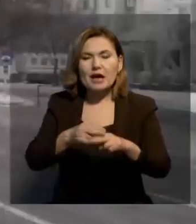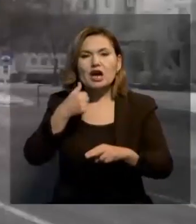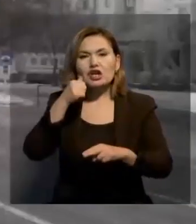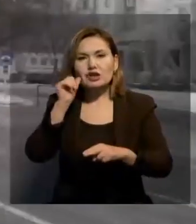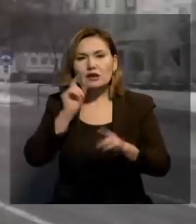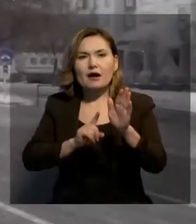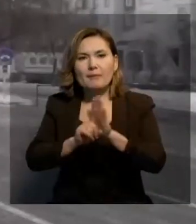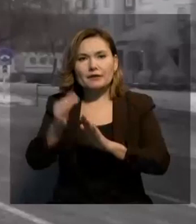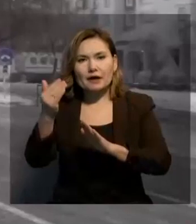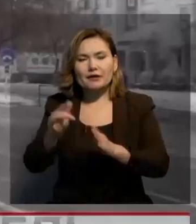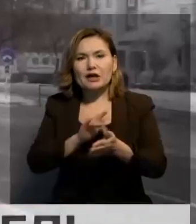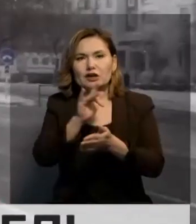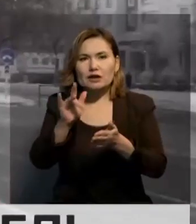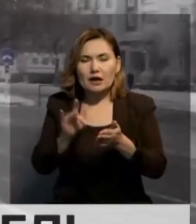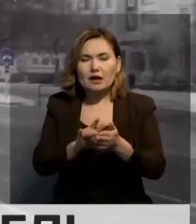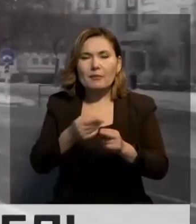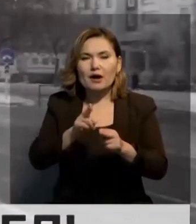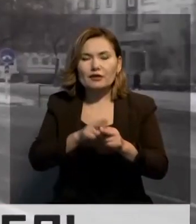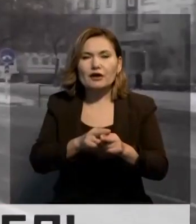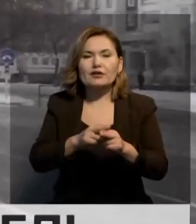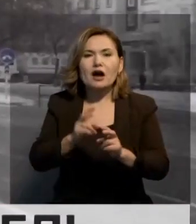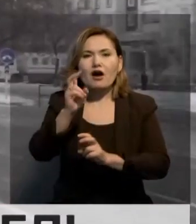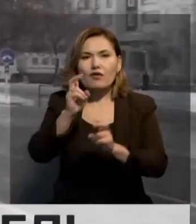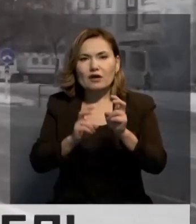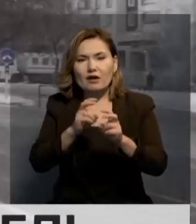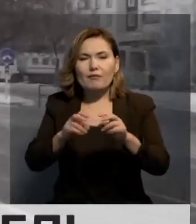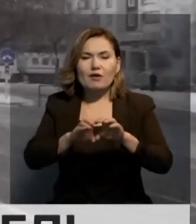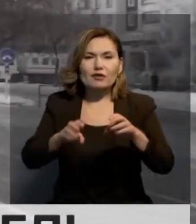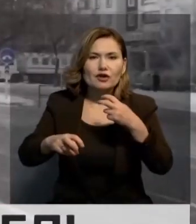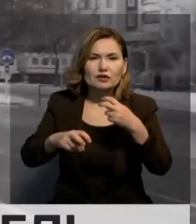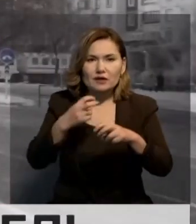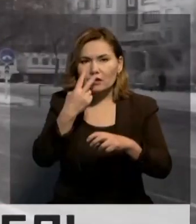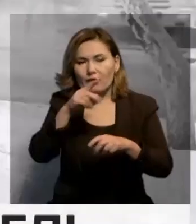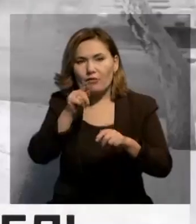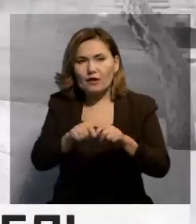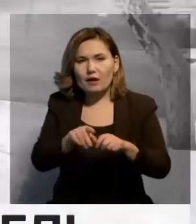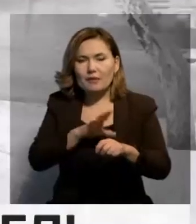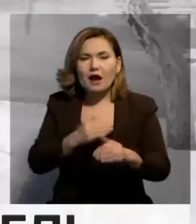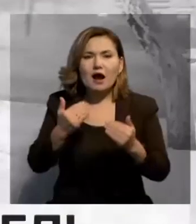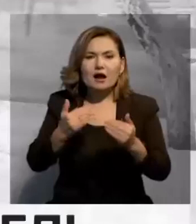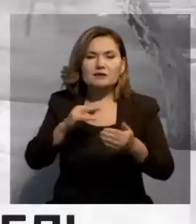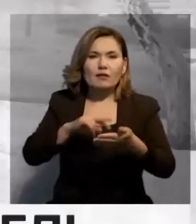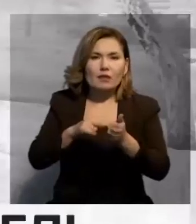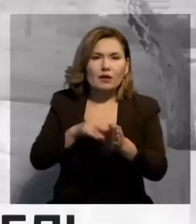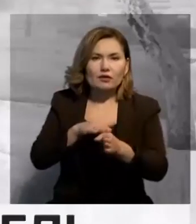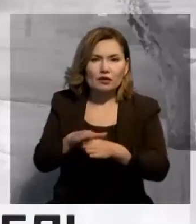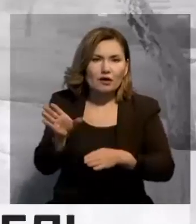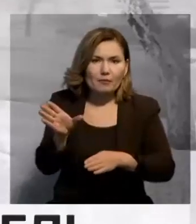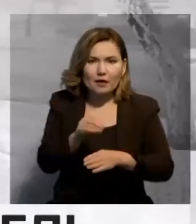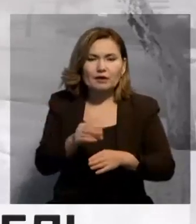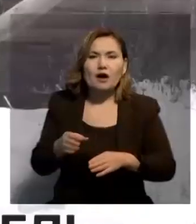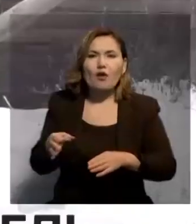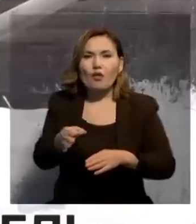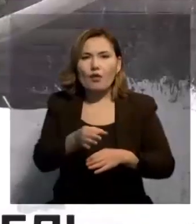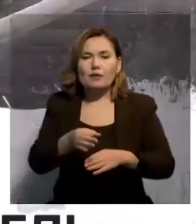кешелі бері шаһардағы апатты орындарды аралап, жағдайды көзбен көрген, қазіргі атқарылып жатқан жұмыстарда назарда. Ал облыс әкімі